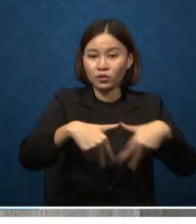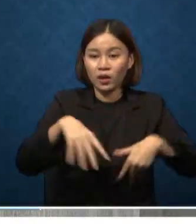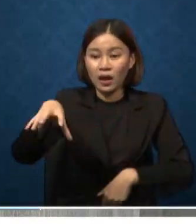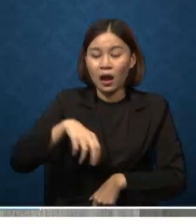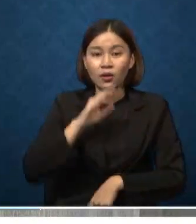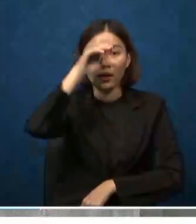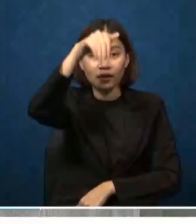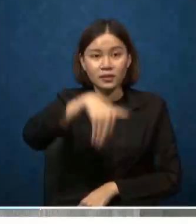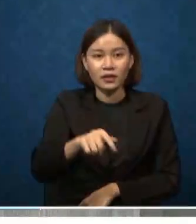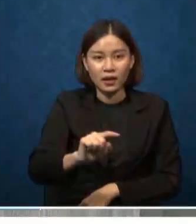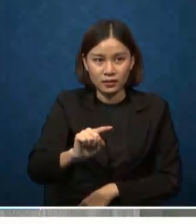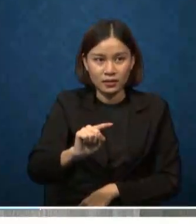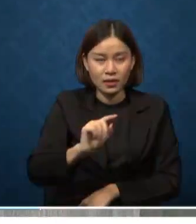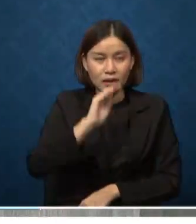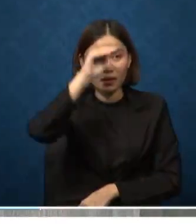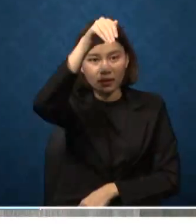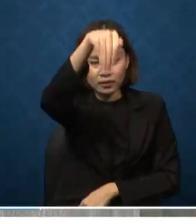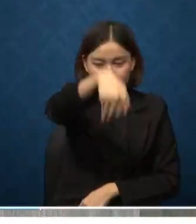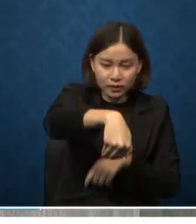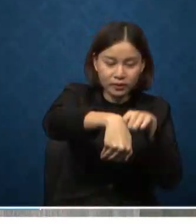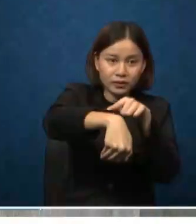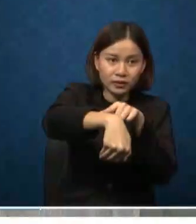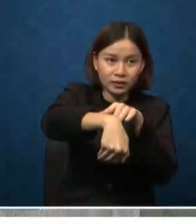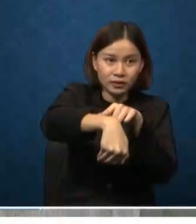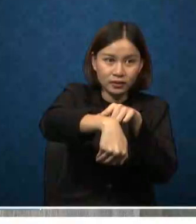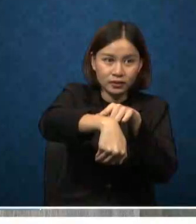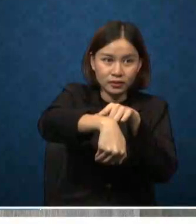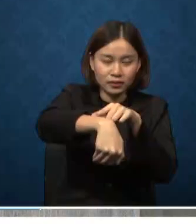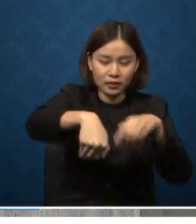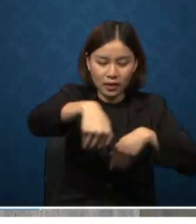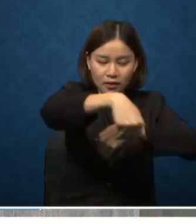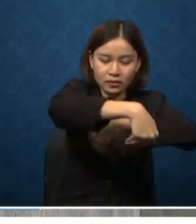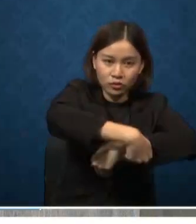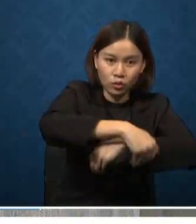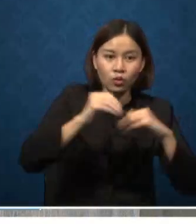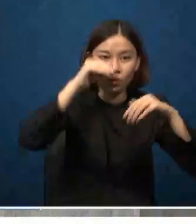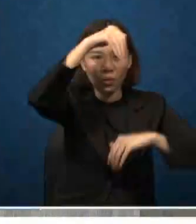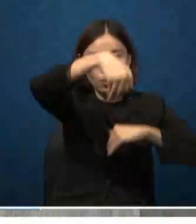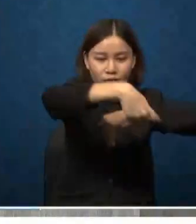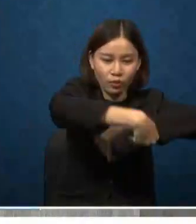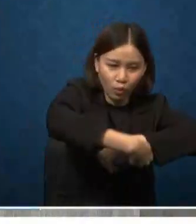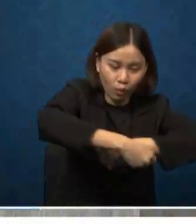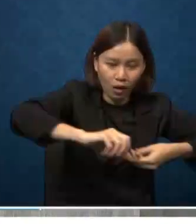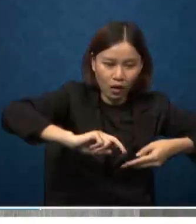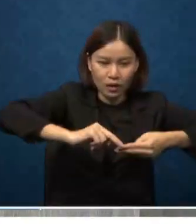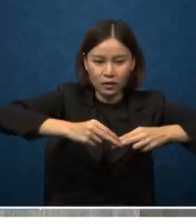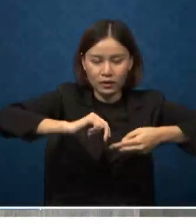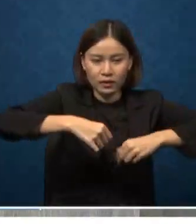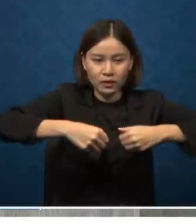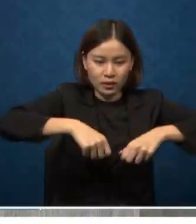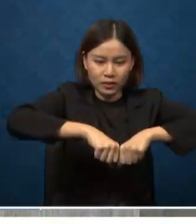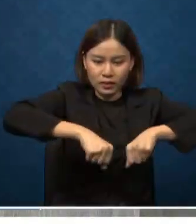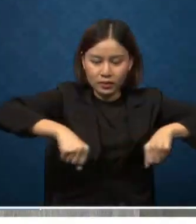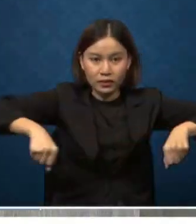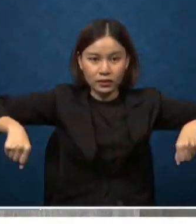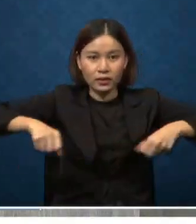ช้างมาเอางวงนะครับจับหางกันให้ยาวที่สุดในโลกไม่เคยมีอย่างนี้เนี่ยน่าจะสนับสนุนไหม